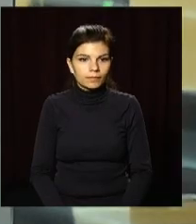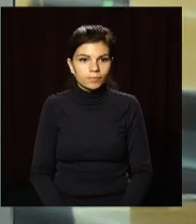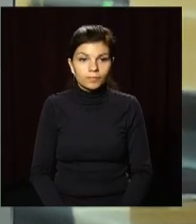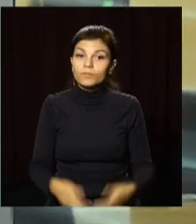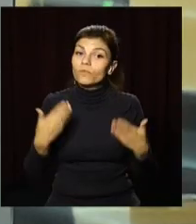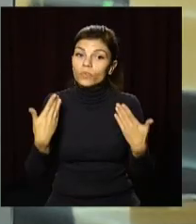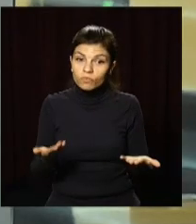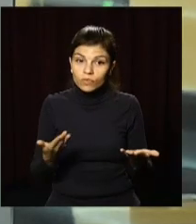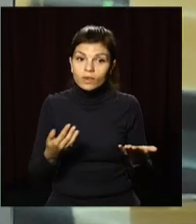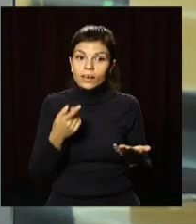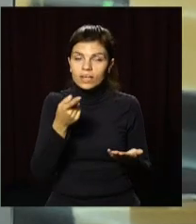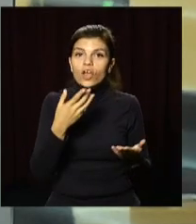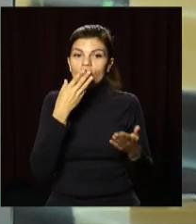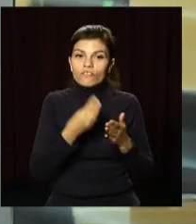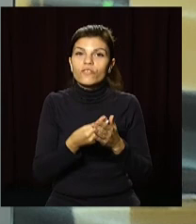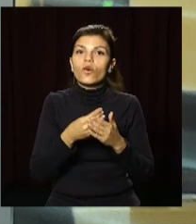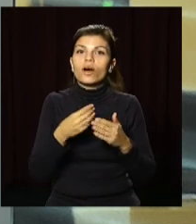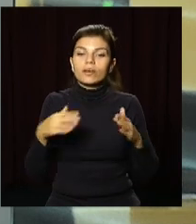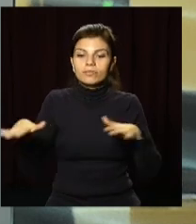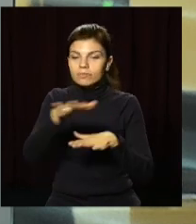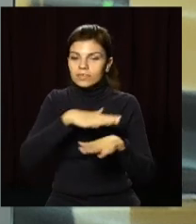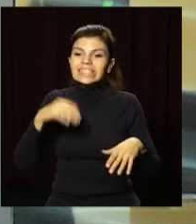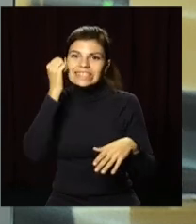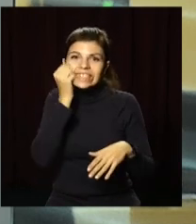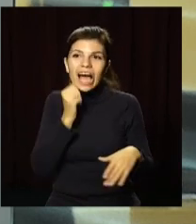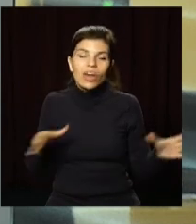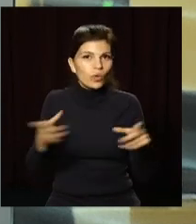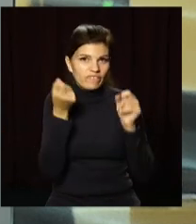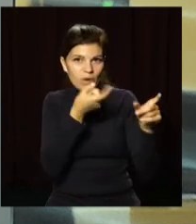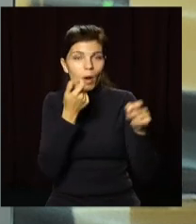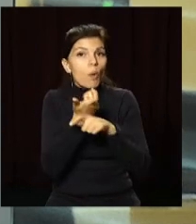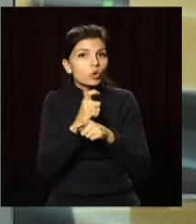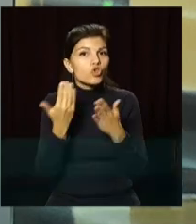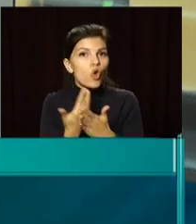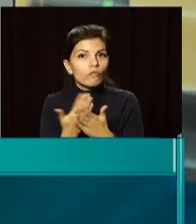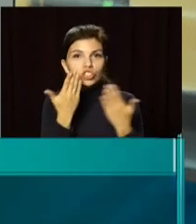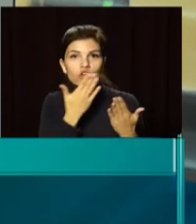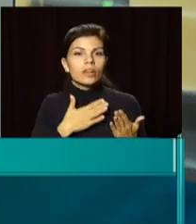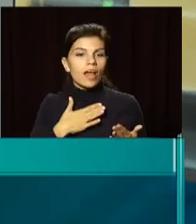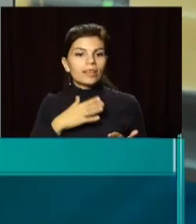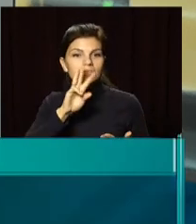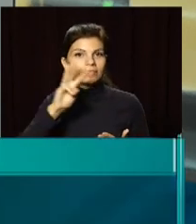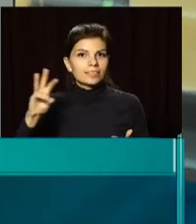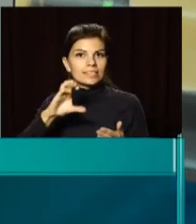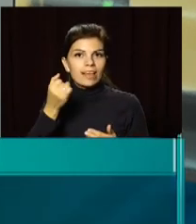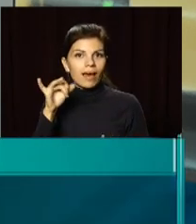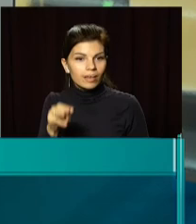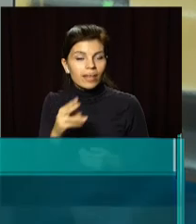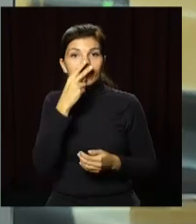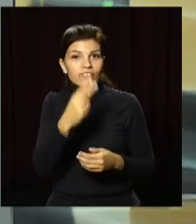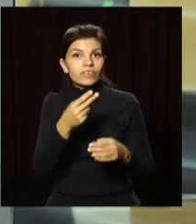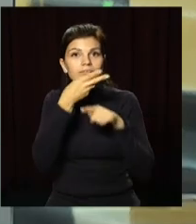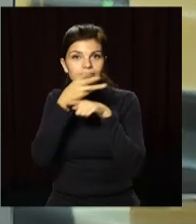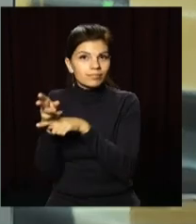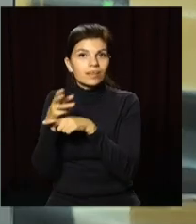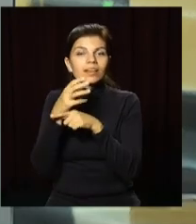Тож, звільняйте свій простір від усього зайвого та старого. А більше новин читайте на нашому сайті opentv.media. Дивіться сюжети